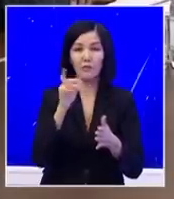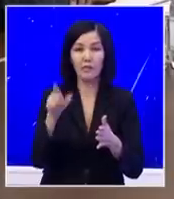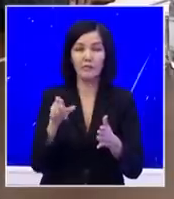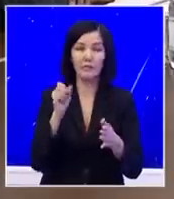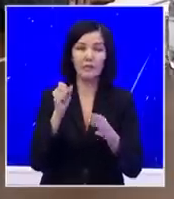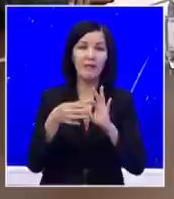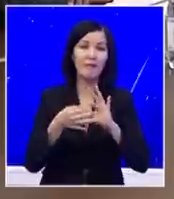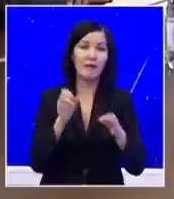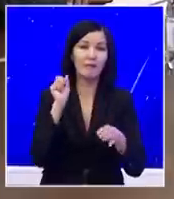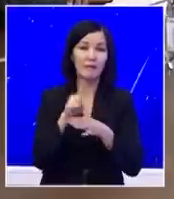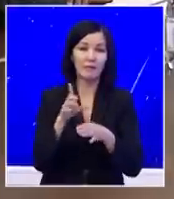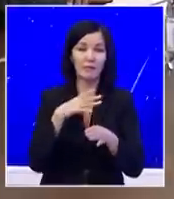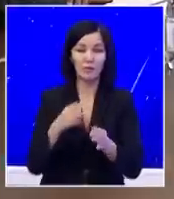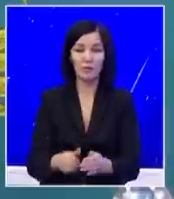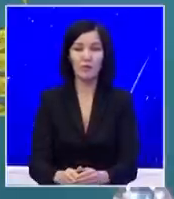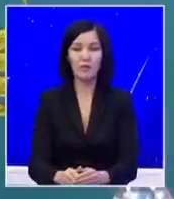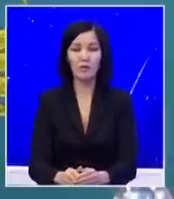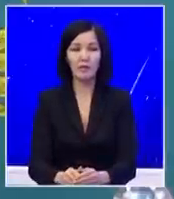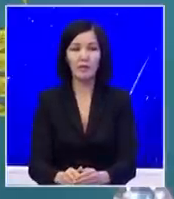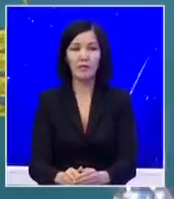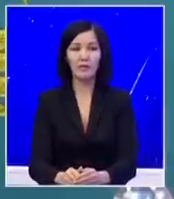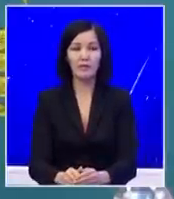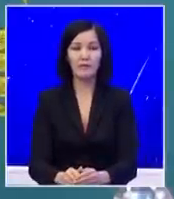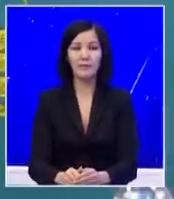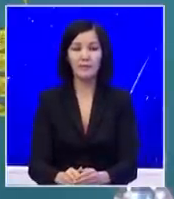қызметкерлерге нақты тапсырмалар жүктелді.